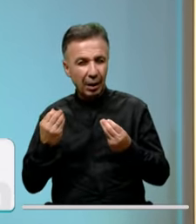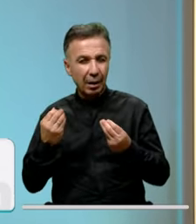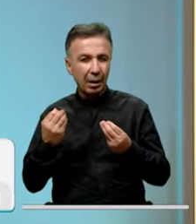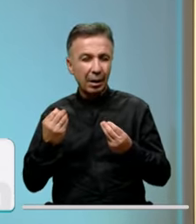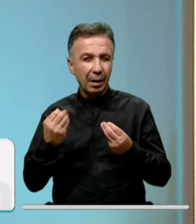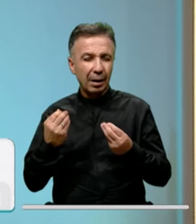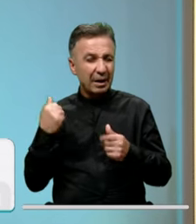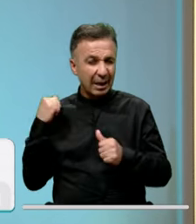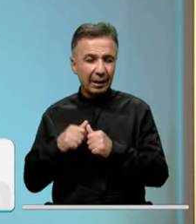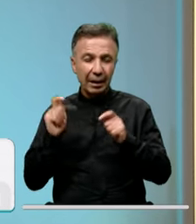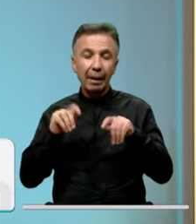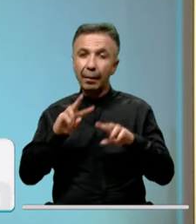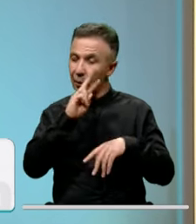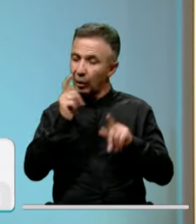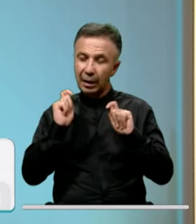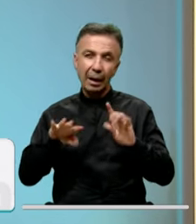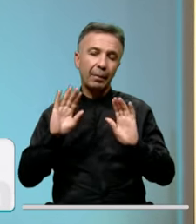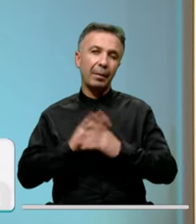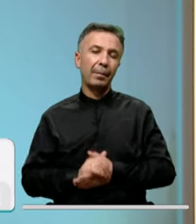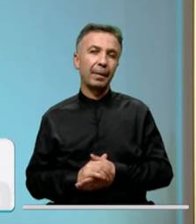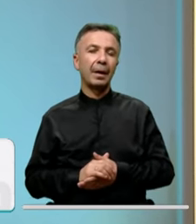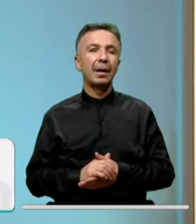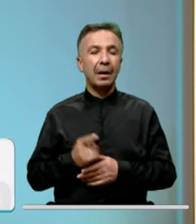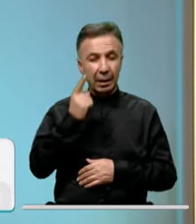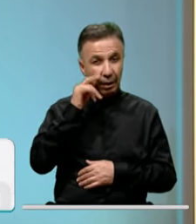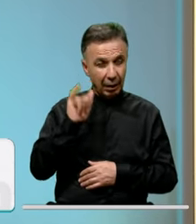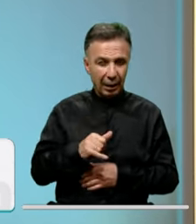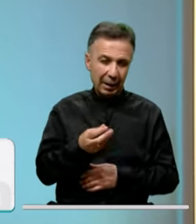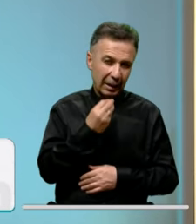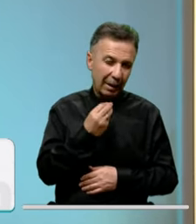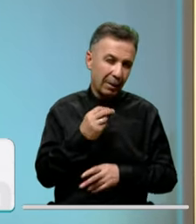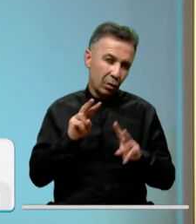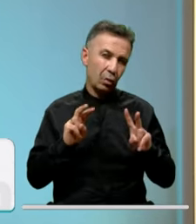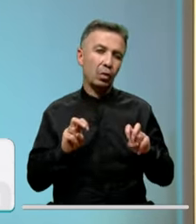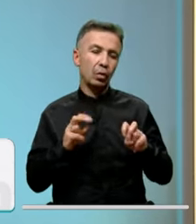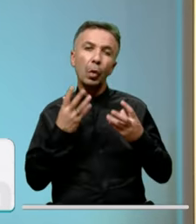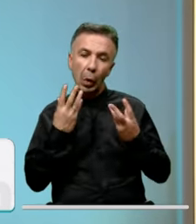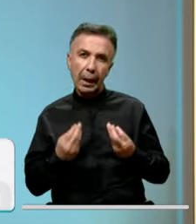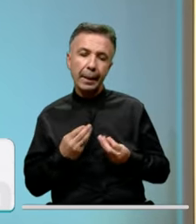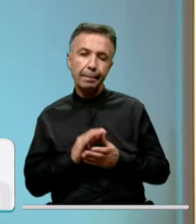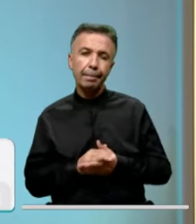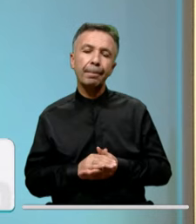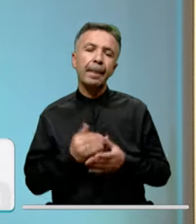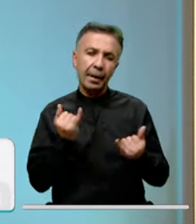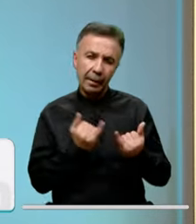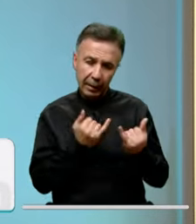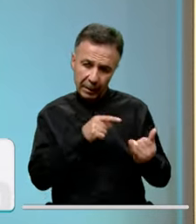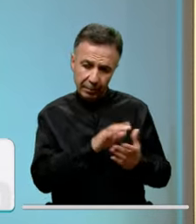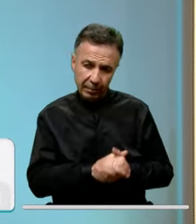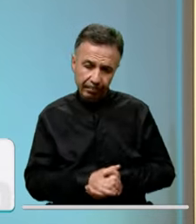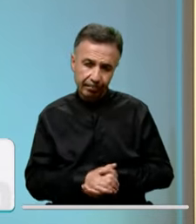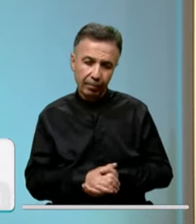ve bir daha yapmama. Kamu hukukunu ilgilendirmesi açısından kardeşimizin